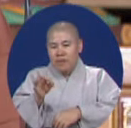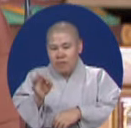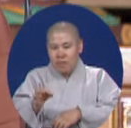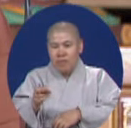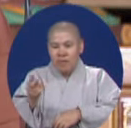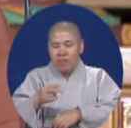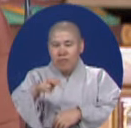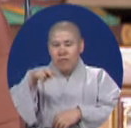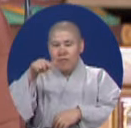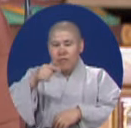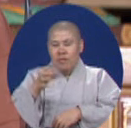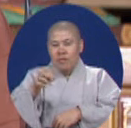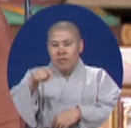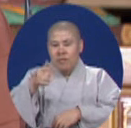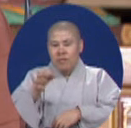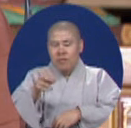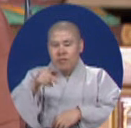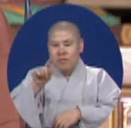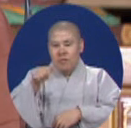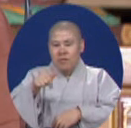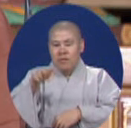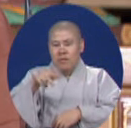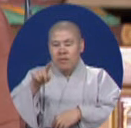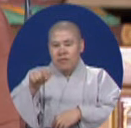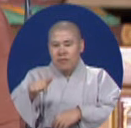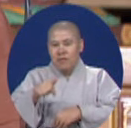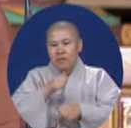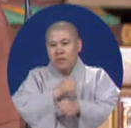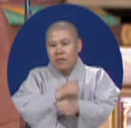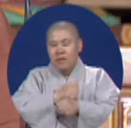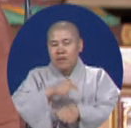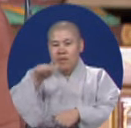공공적적하면서 소소영령한 그것을